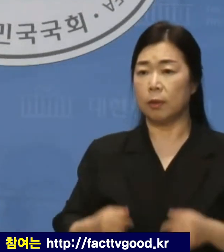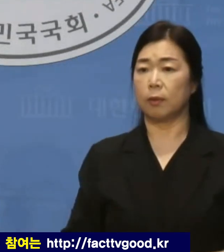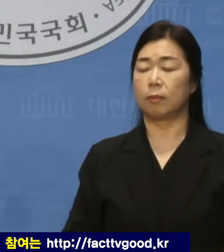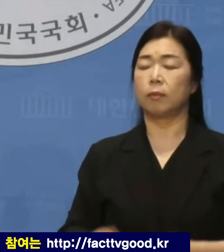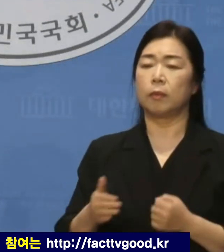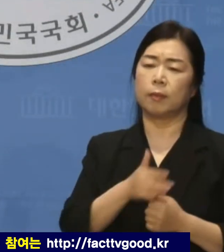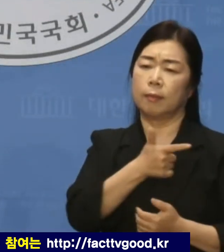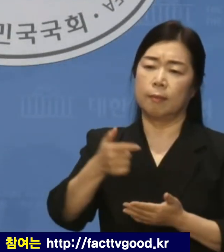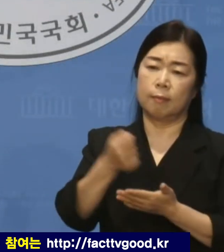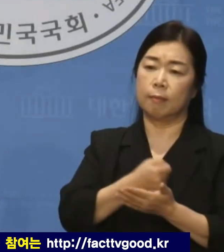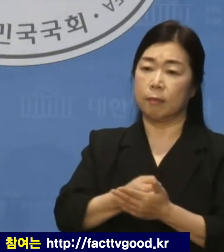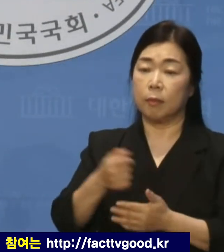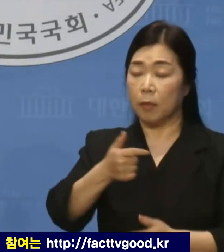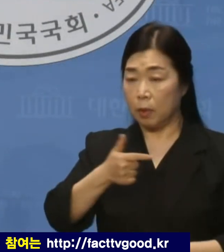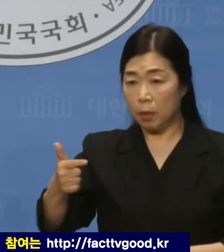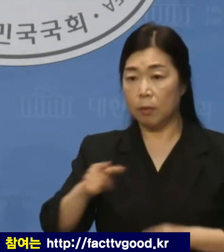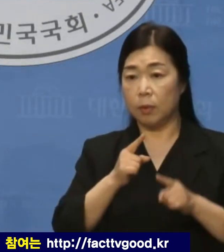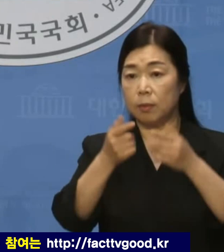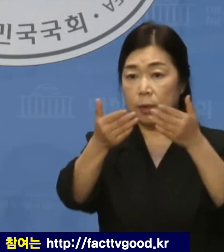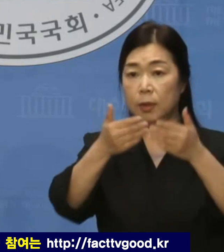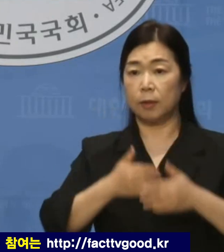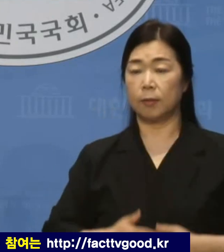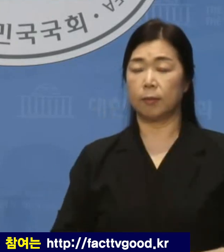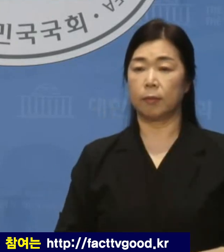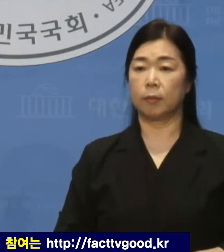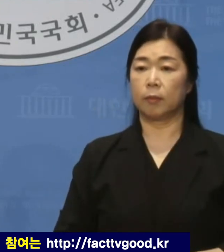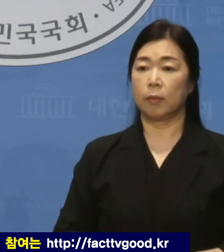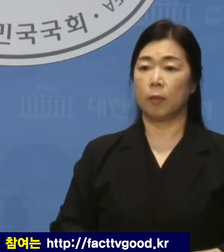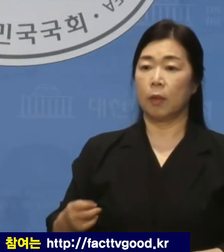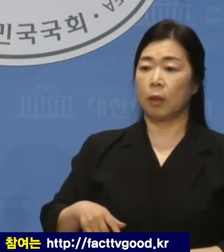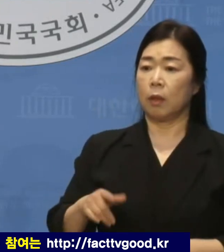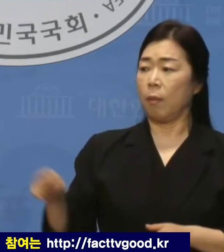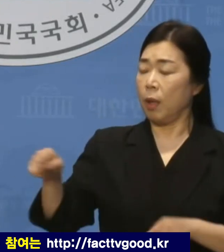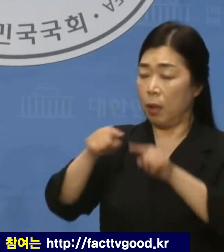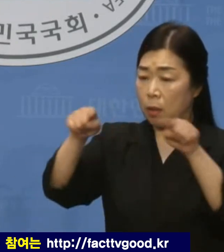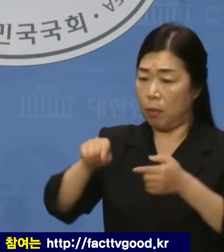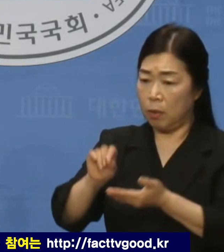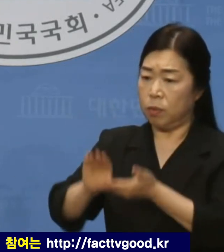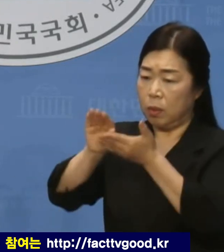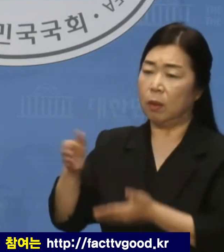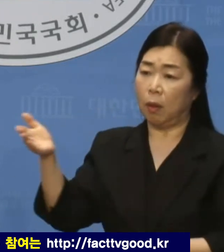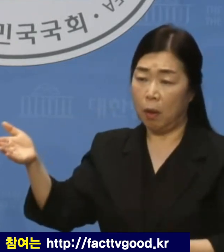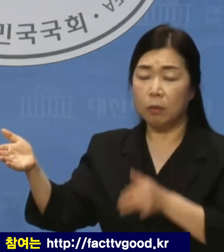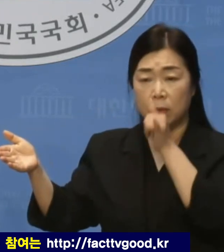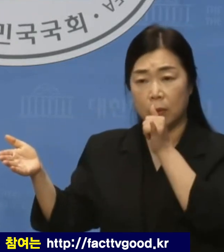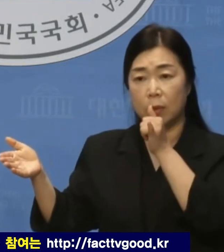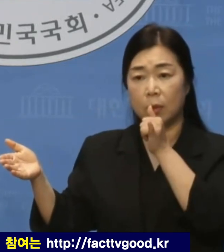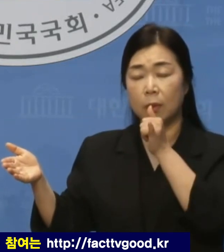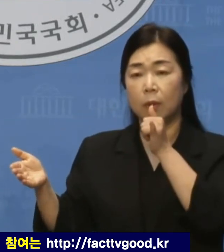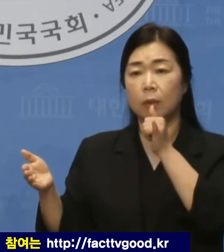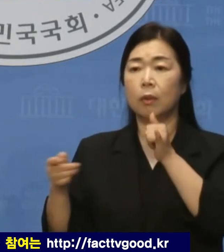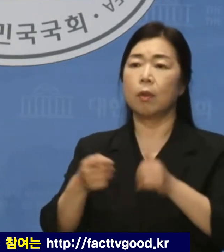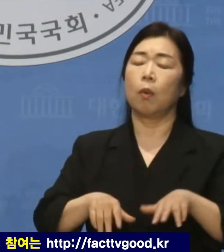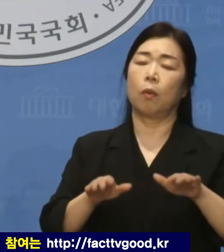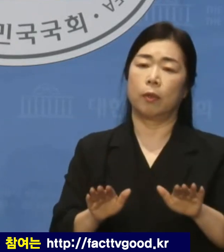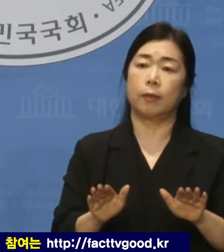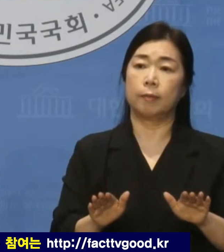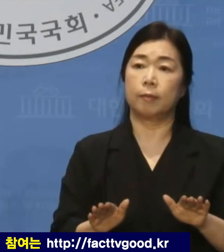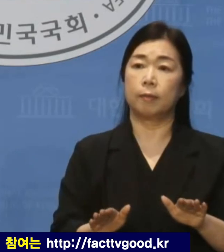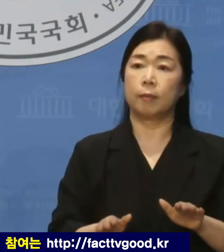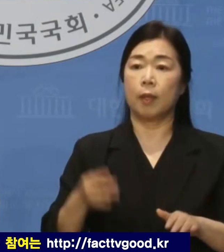매우 유감스럽다는 그런 말씀을 다시 한번 드립니다. 그리고 이 앞에 정말 엽서가 소중히 쓴 엽서가 앞에 놓여 있는데요.